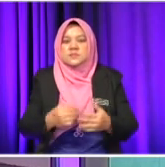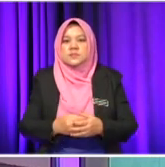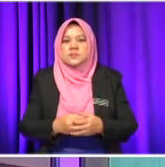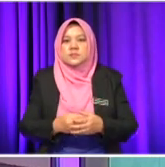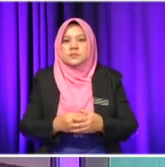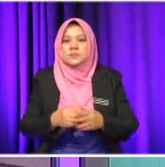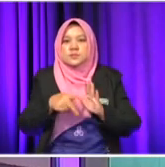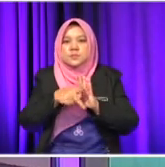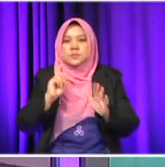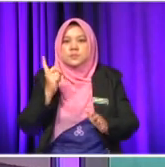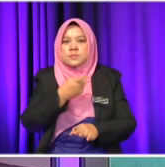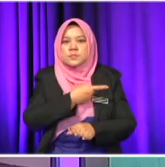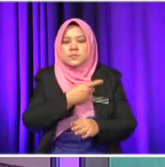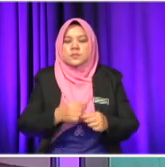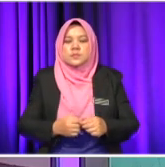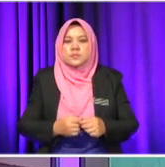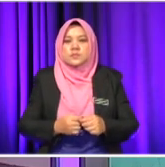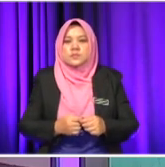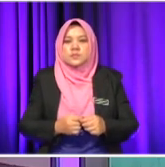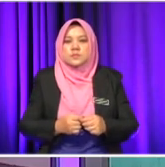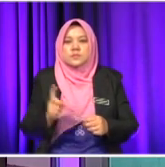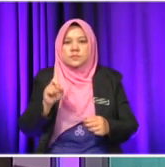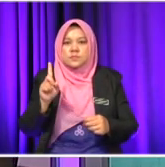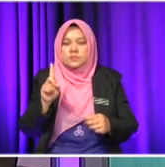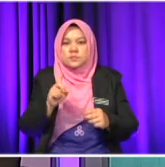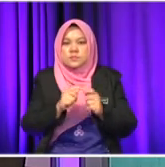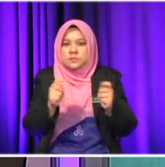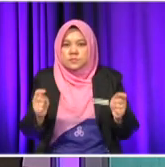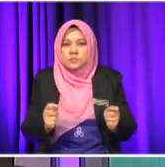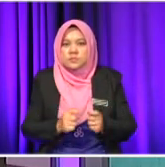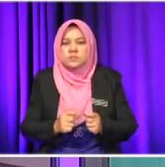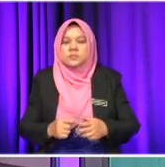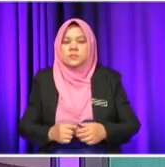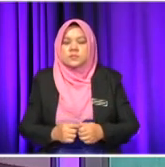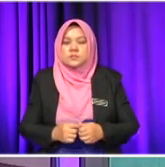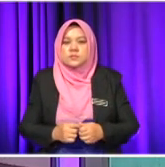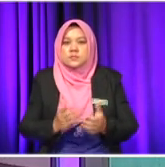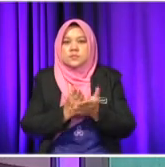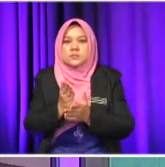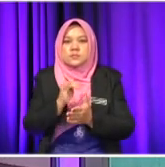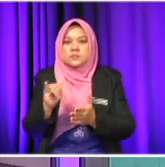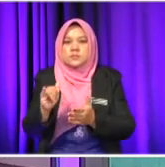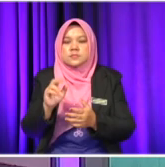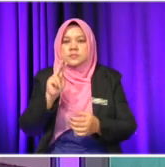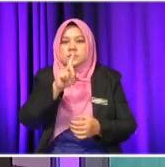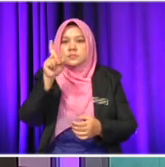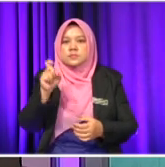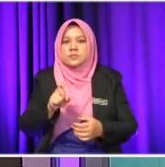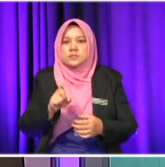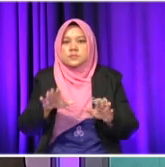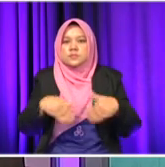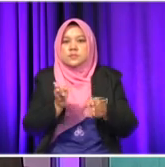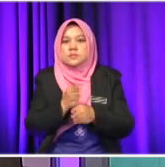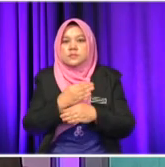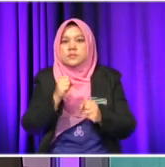kita masa tempo lokasi Sukabumi ambimannya dia akan tanya nanti bentuk persembahan